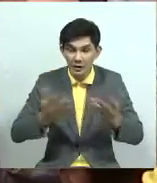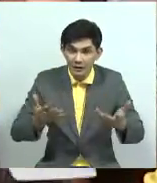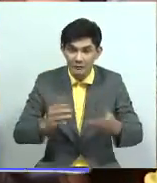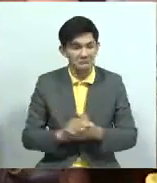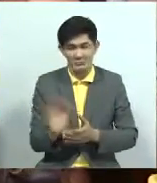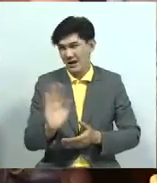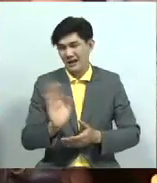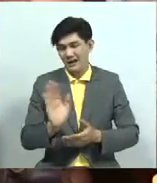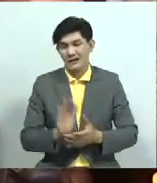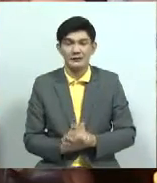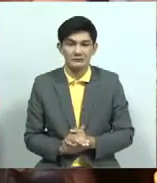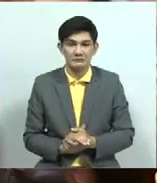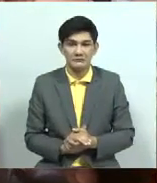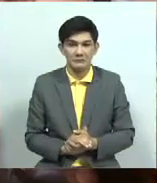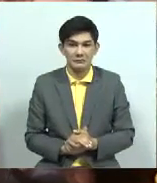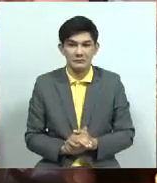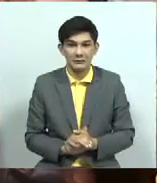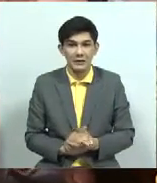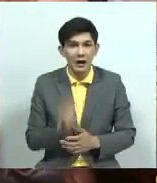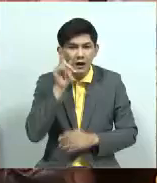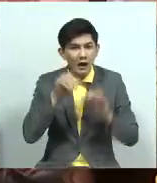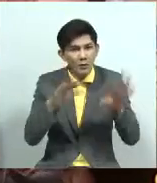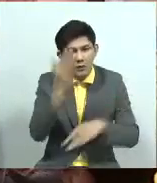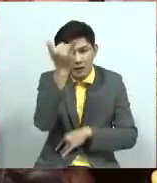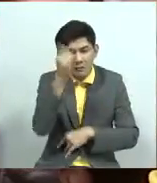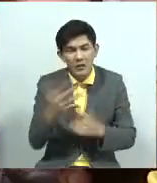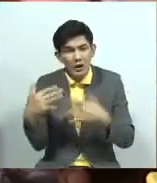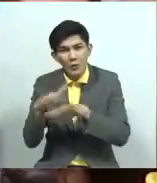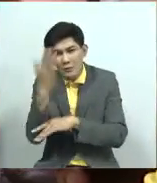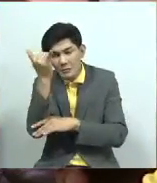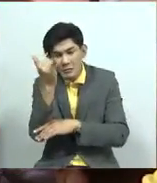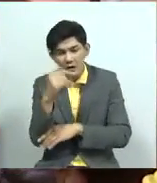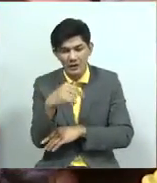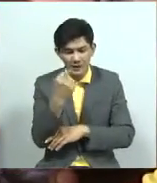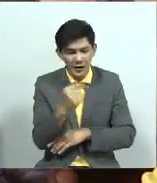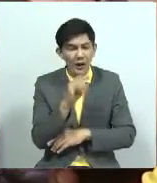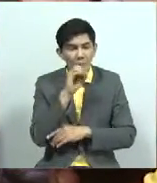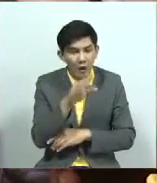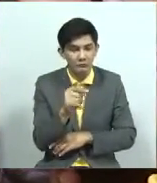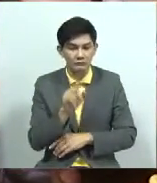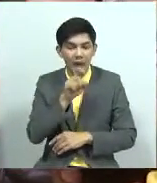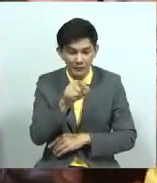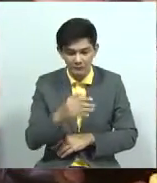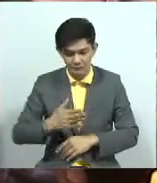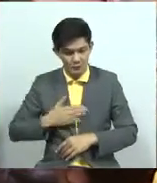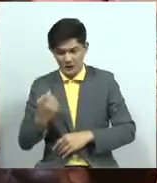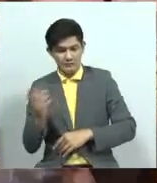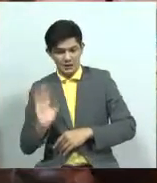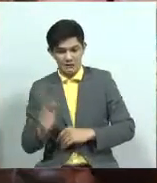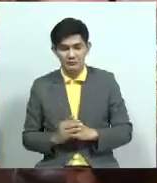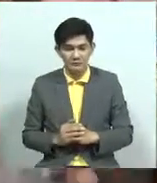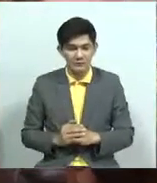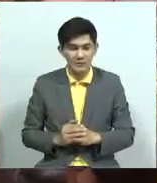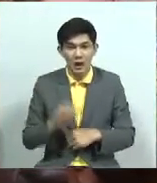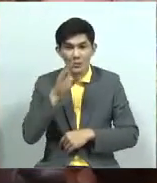ไม่มี แล้วทำไมมันมีข่าวออกมาเรื่อยๆ เอาก็ไปถามให้คนให้ข่าวดิจะมาถามอะไรเราอะ มองว่าเป็นการ